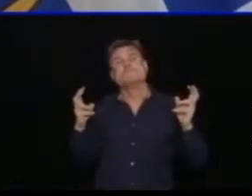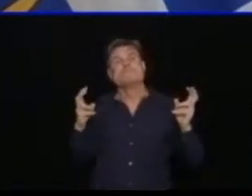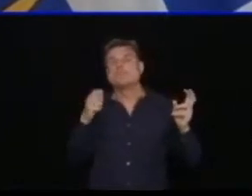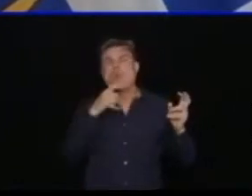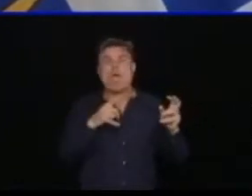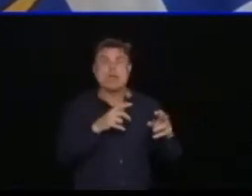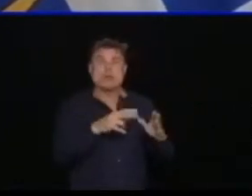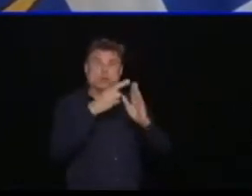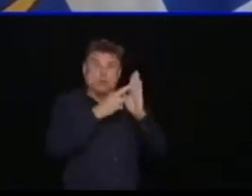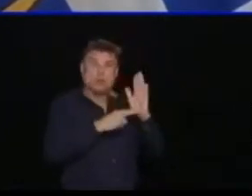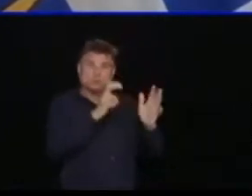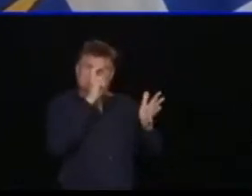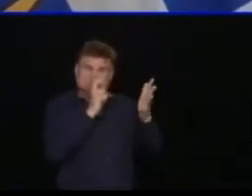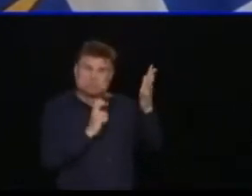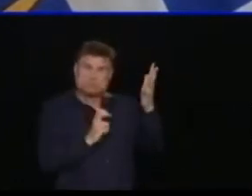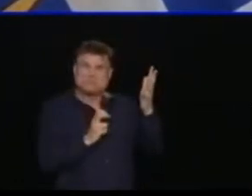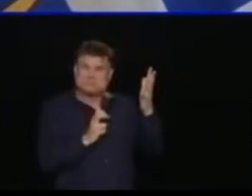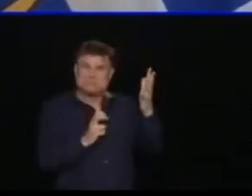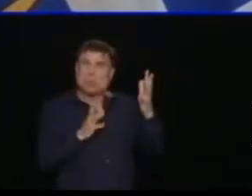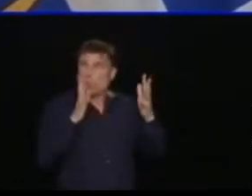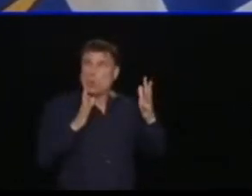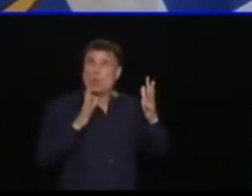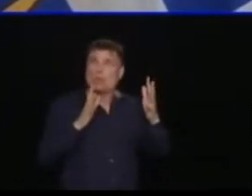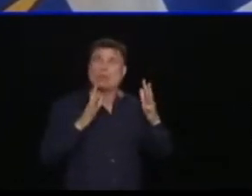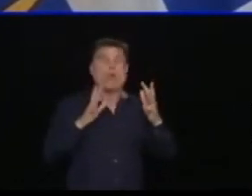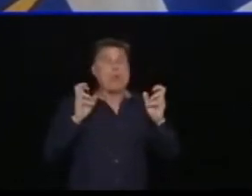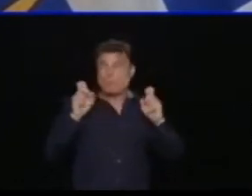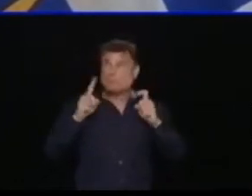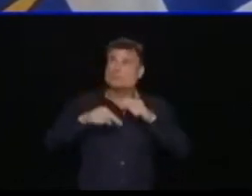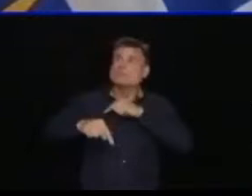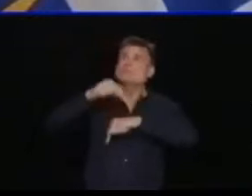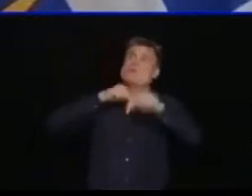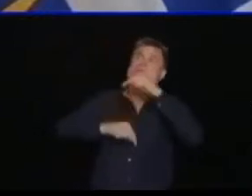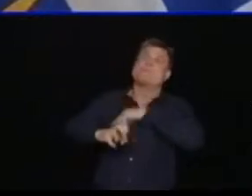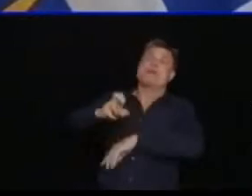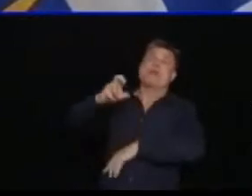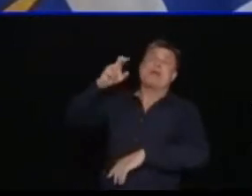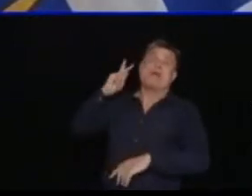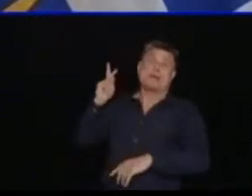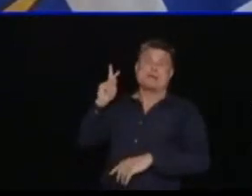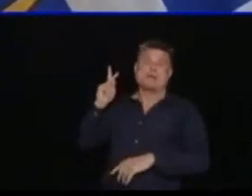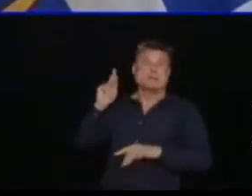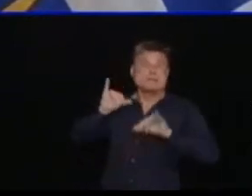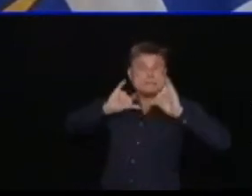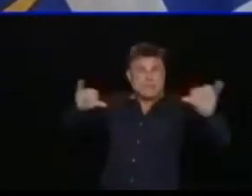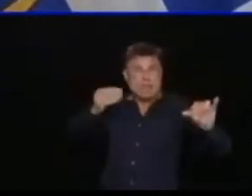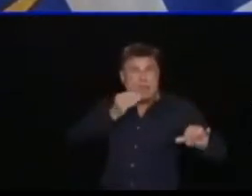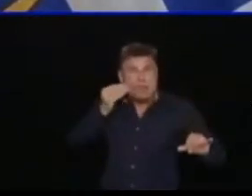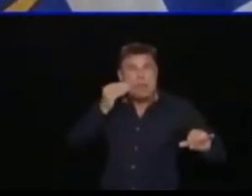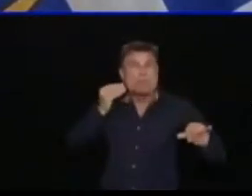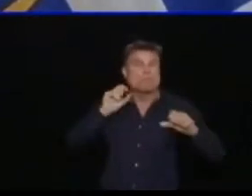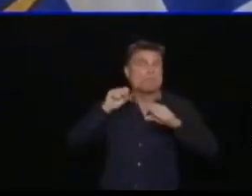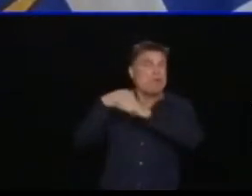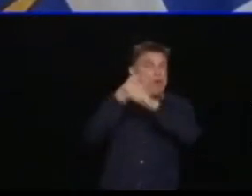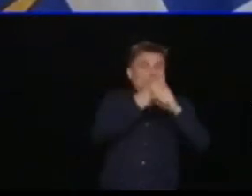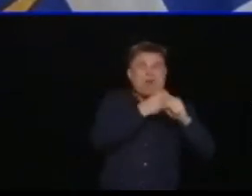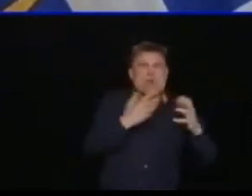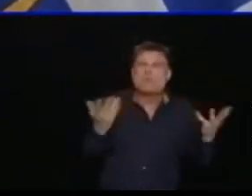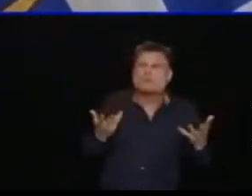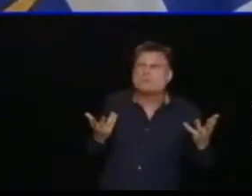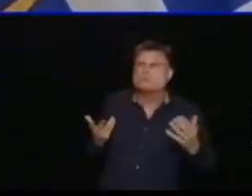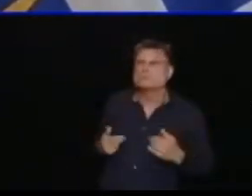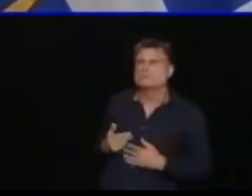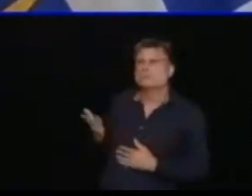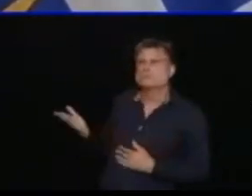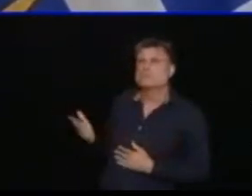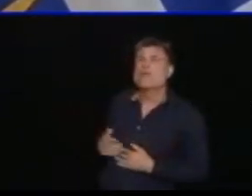了是不是要往回走，能不能就是再严一点 that is my constant worry. 这个他